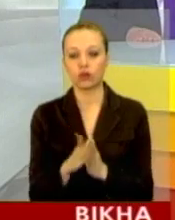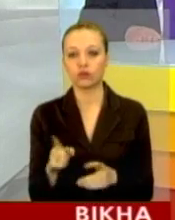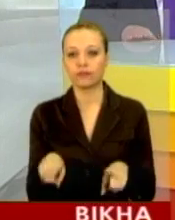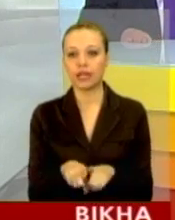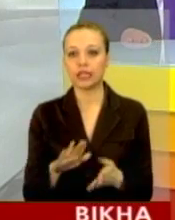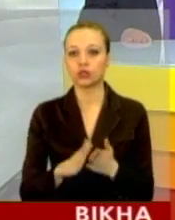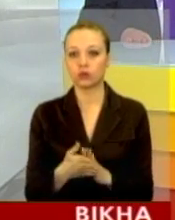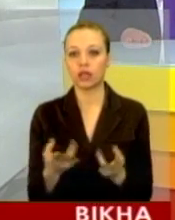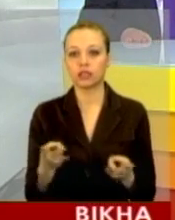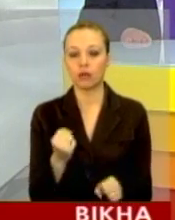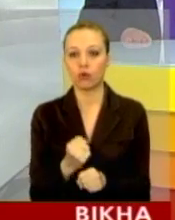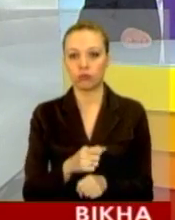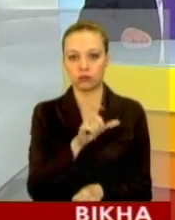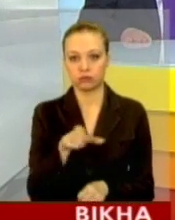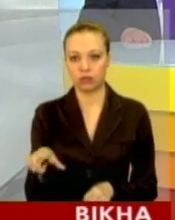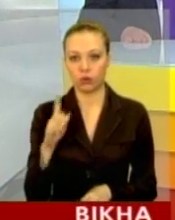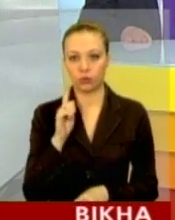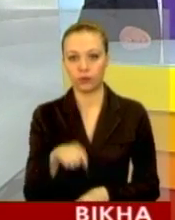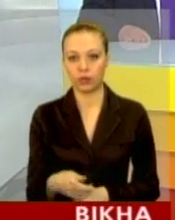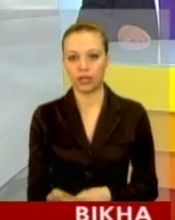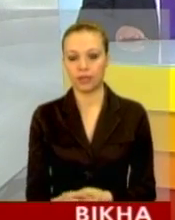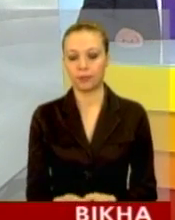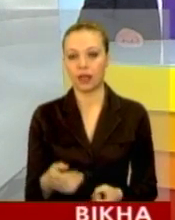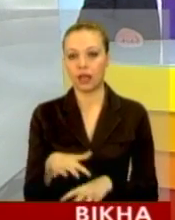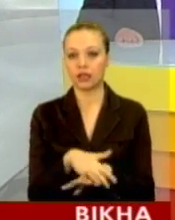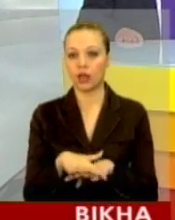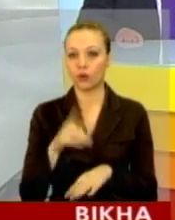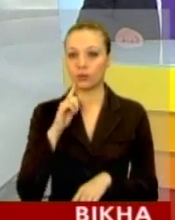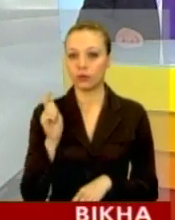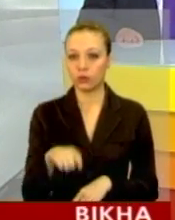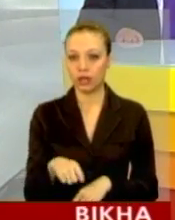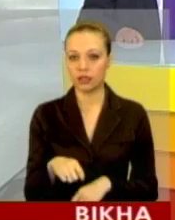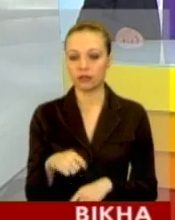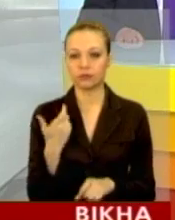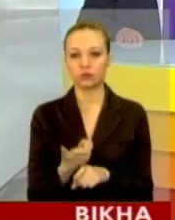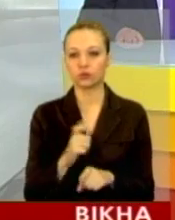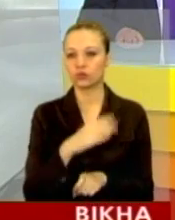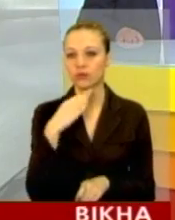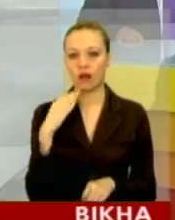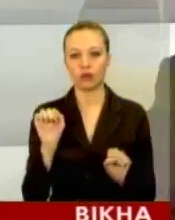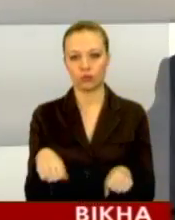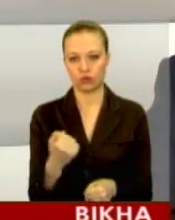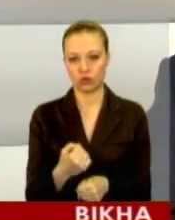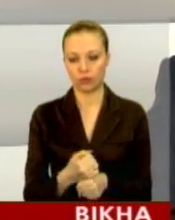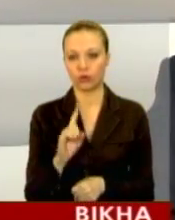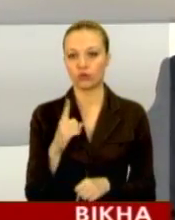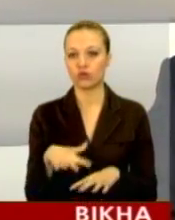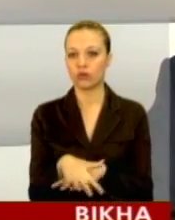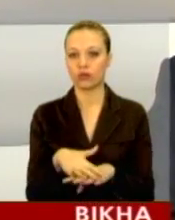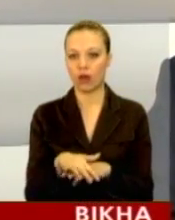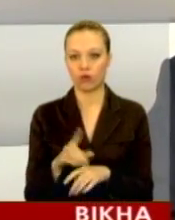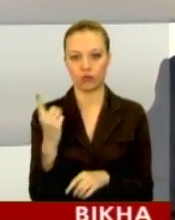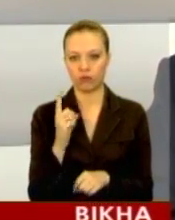такій ситуації робити народові України? Народові України дуже багато можна зробити, тому що народ